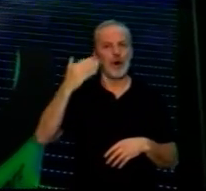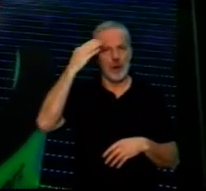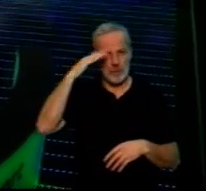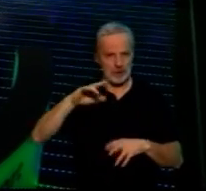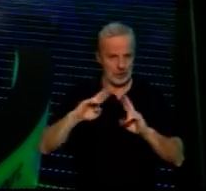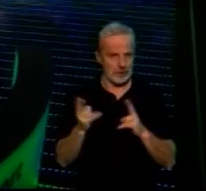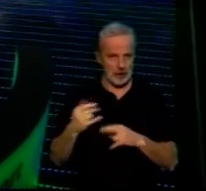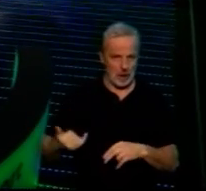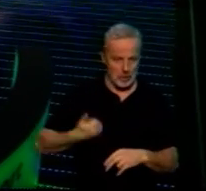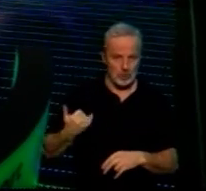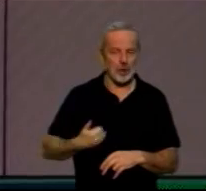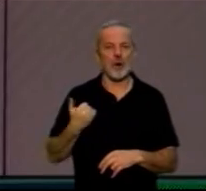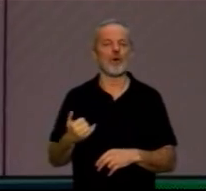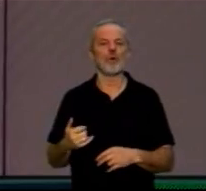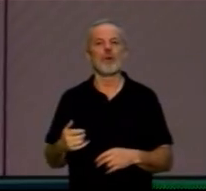juniorů.